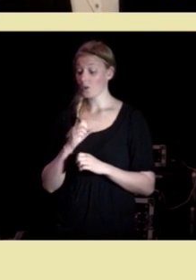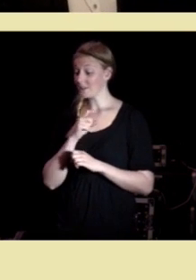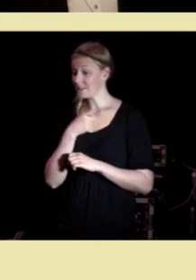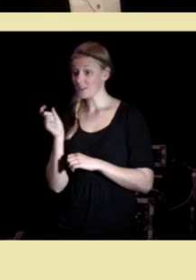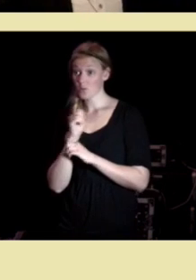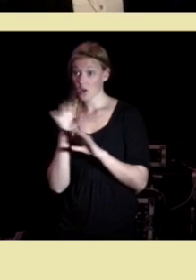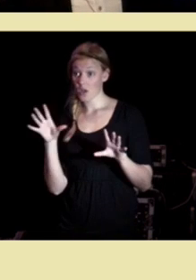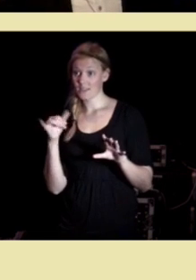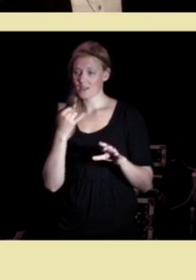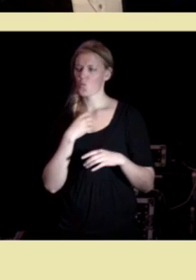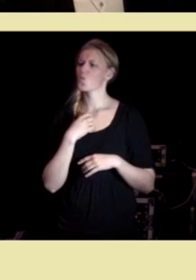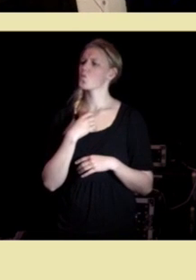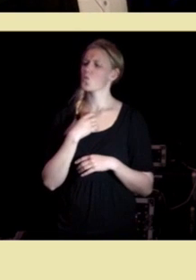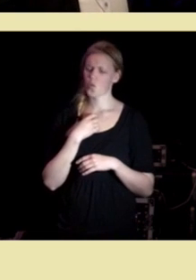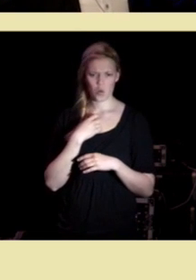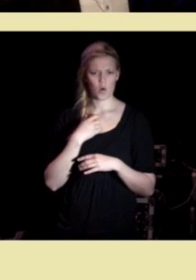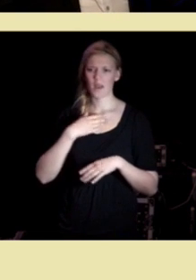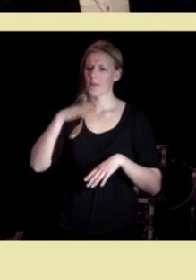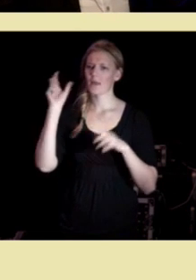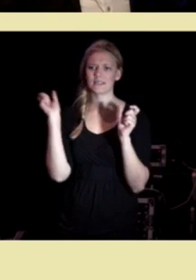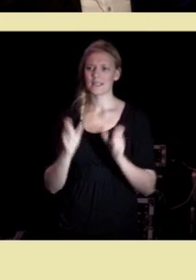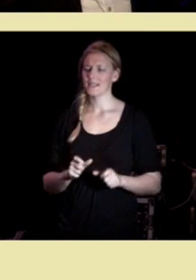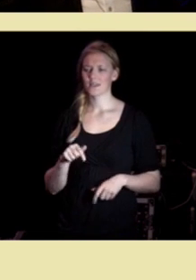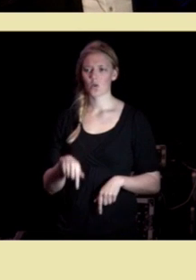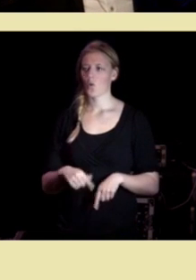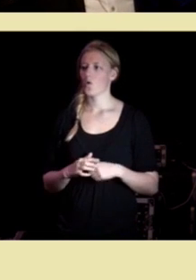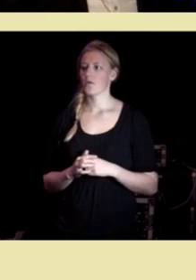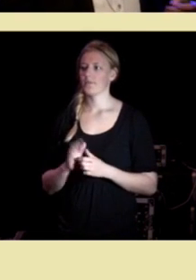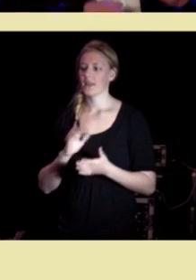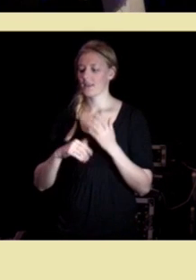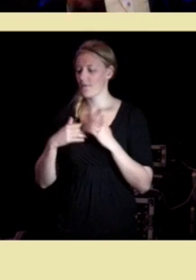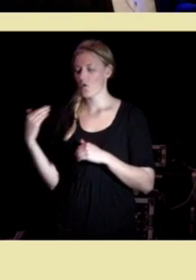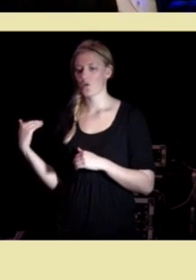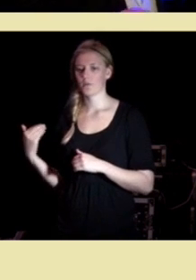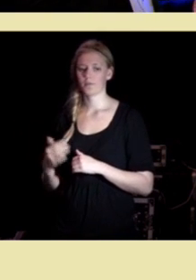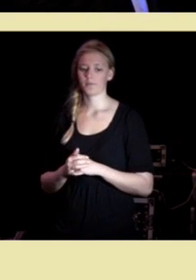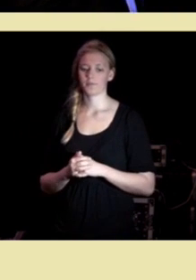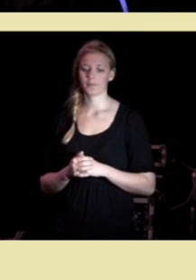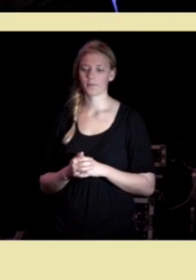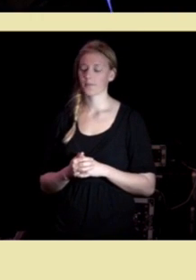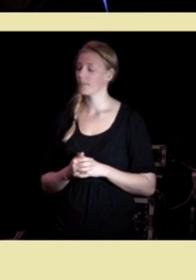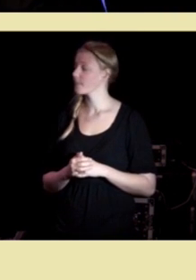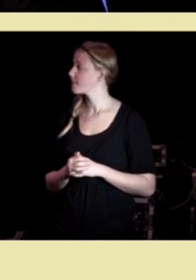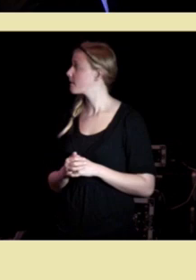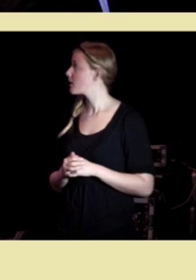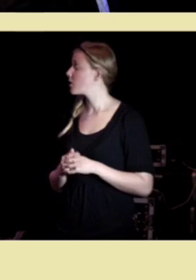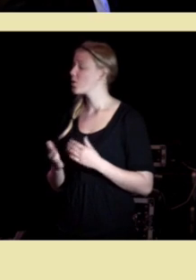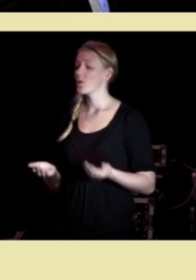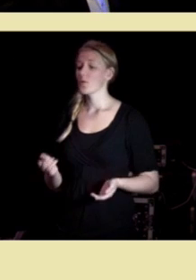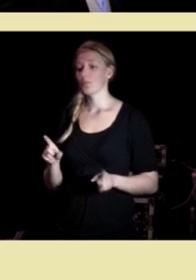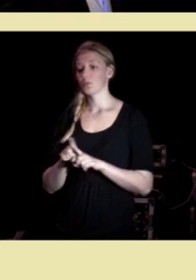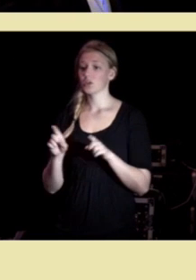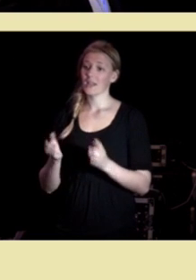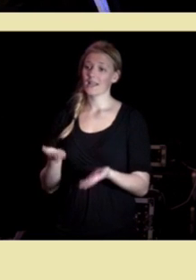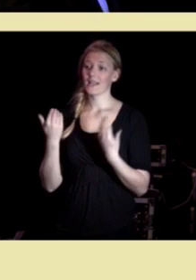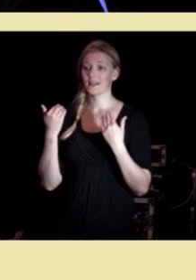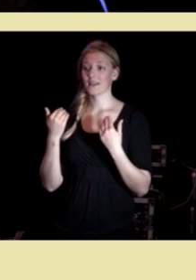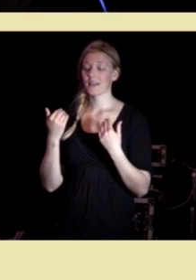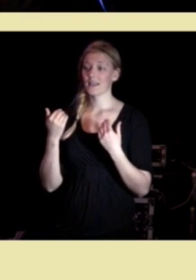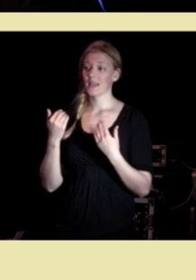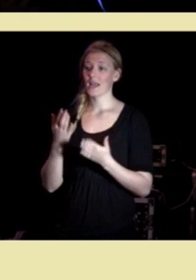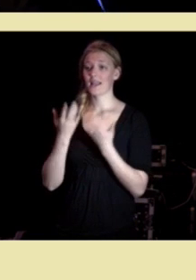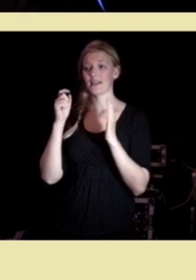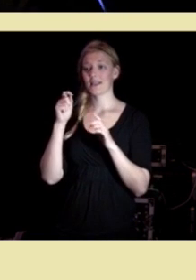jøss, det er jo mindre stressende nå, og vi gjør 20% mer enn før. Så det er altså ganske